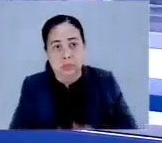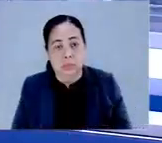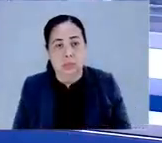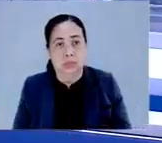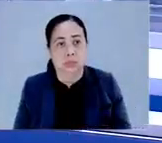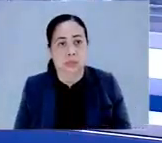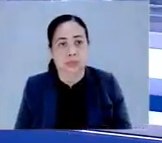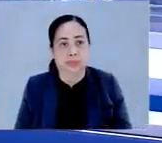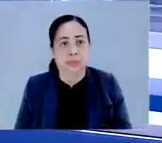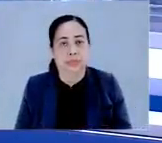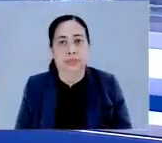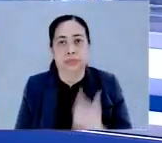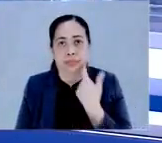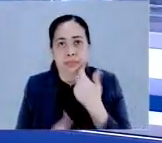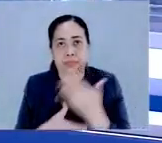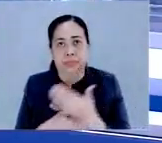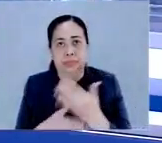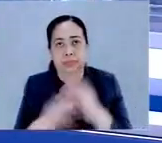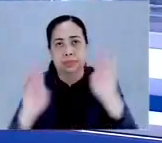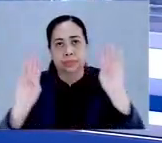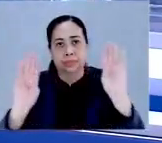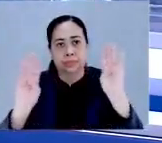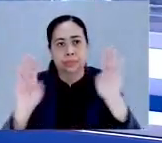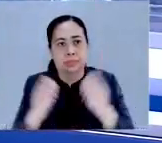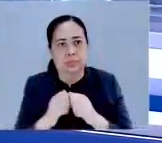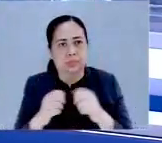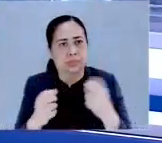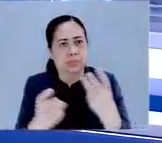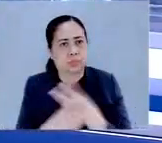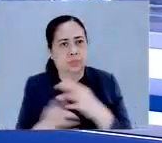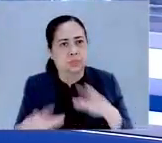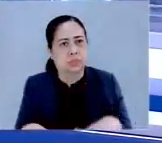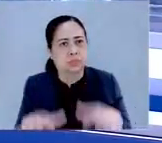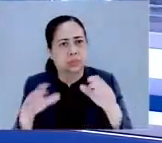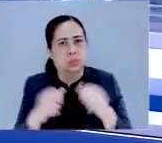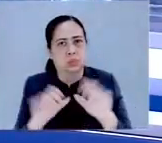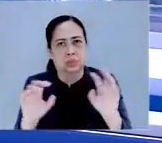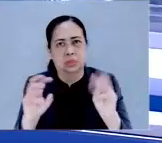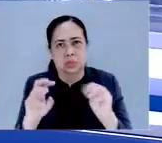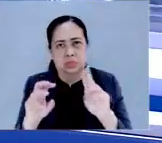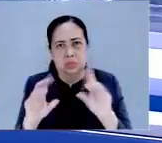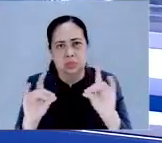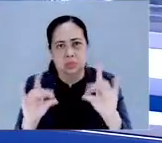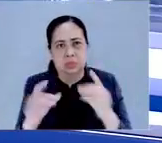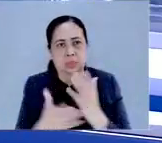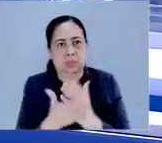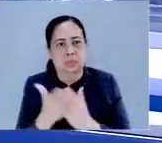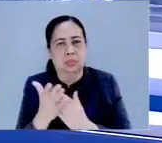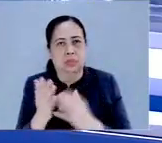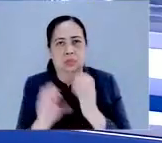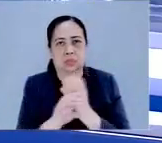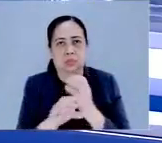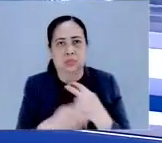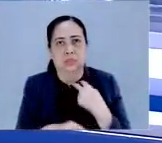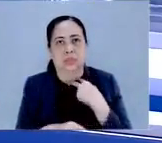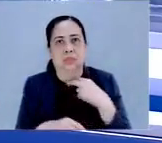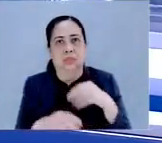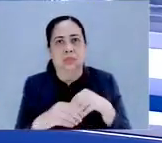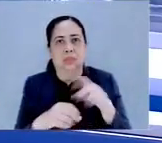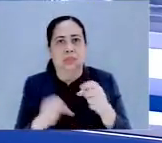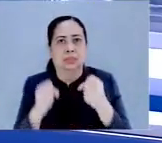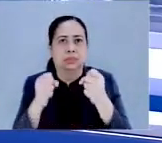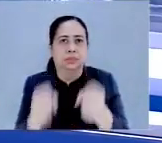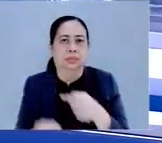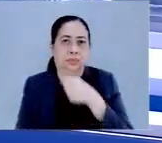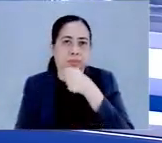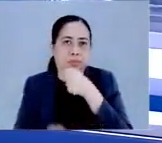Na merwisyo kanina sa Benguet ang matinding bahang may halong putik. Ang ilang sasakyan tumirik sa gitna ng kalsada. Nasa frontline ng balitang yan